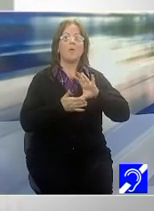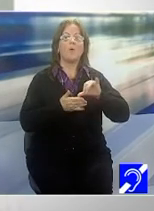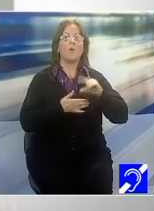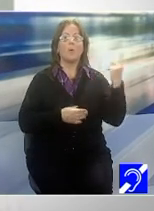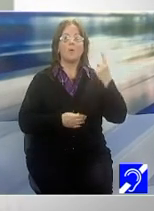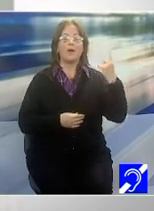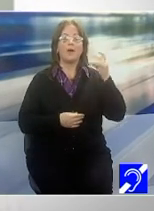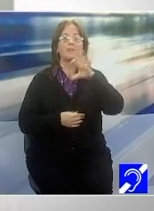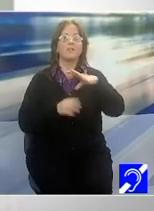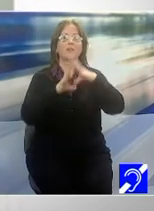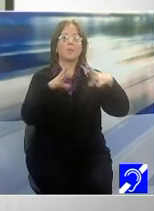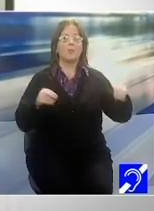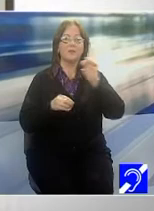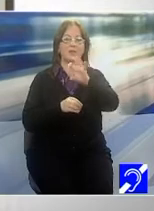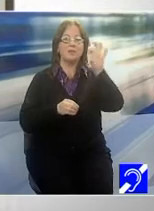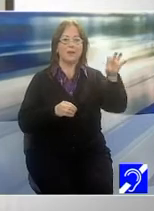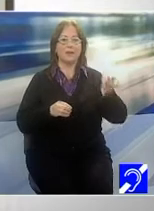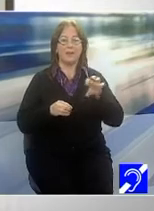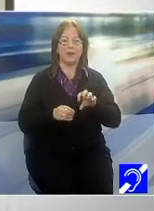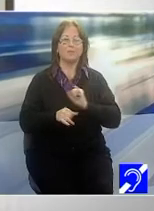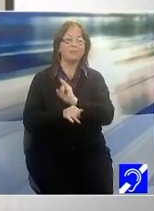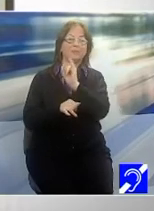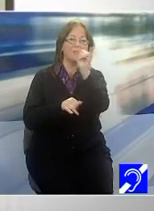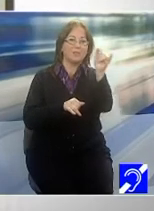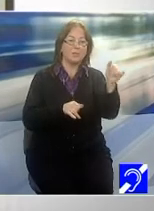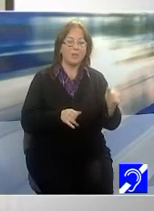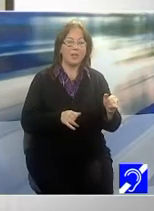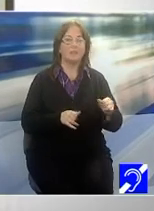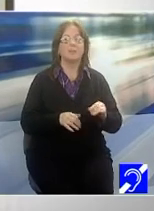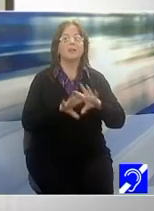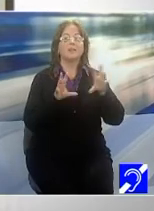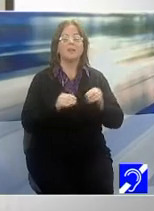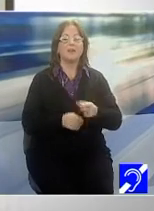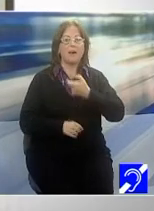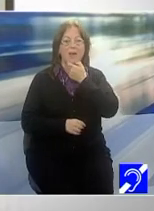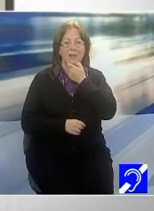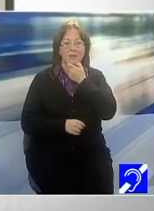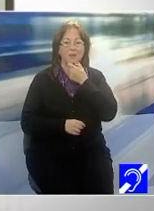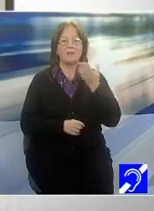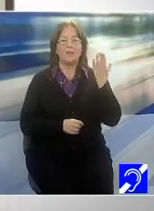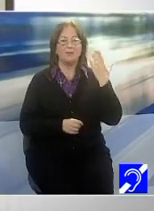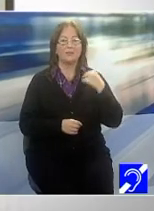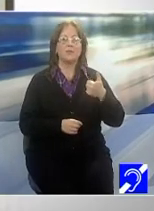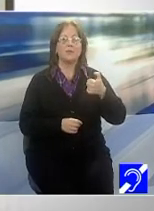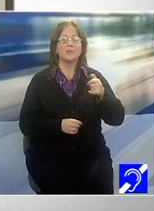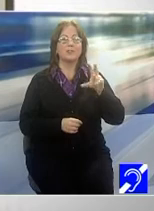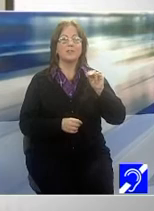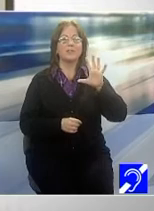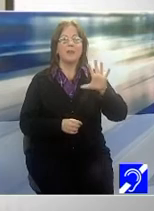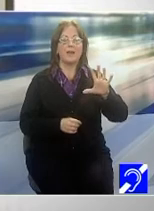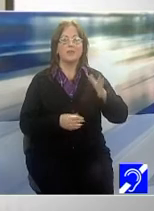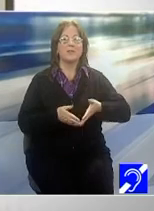câteva mari orașe ale României. Ideea este că întreg anul acesta este un an aniversar al acestor 135 de ani